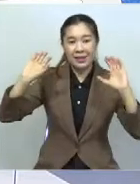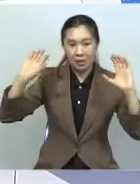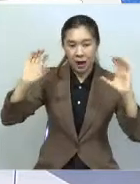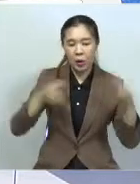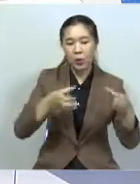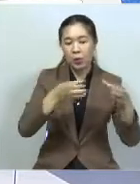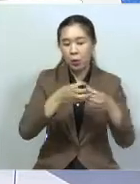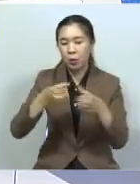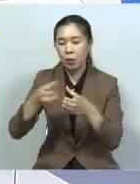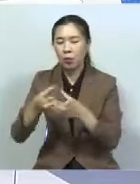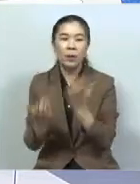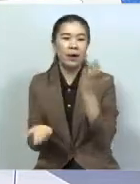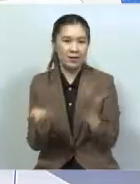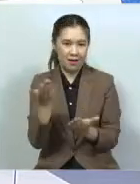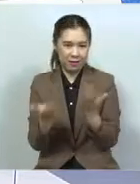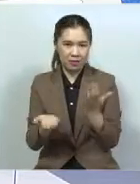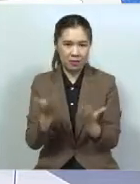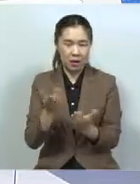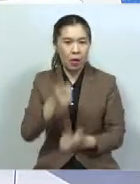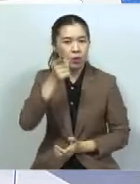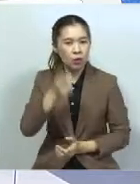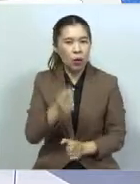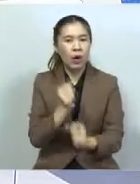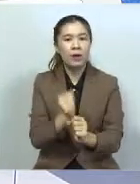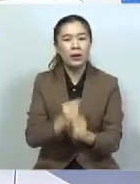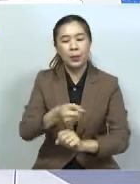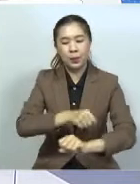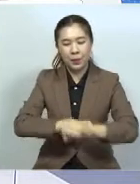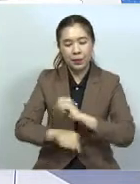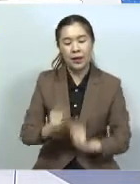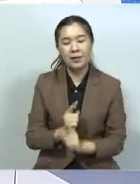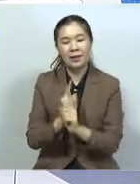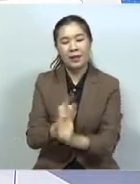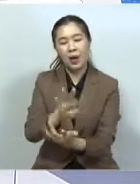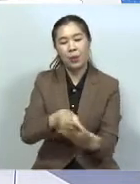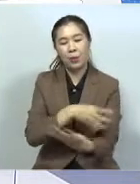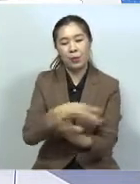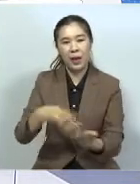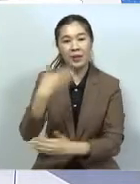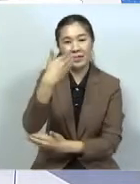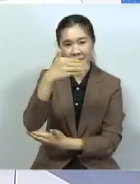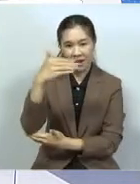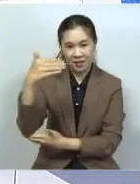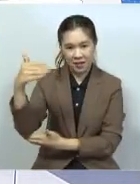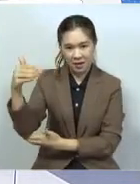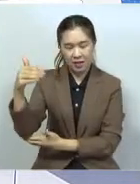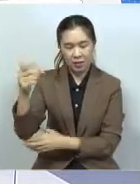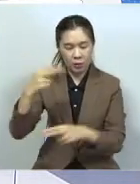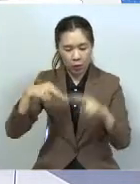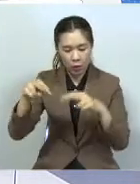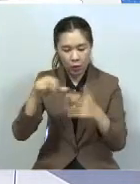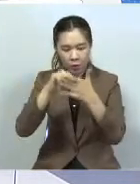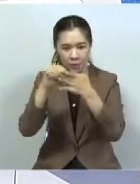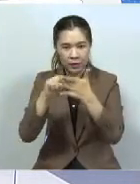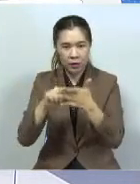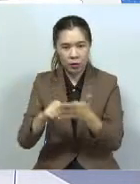นรัฐบาลใดก็ตามทุกรัฐบาลก็จะต้องดำเนินการตามแผนยุทธศาสตร์ชาติและแผนแม่บทแบบบูรณาการเ